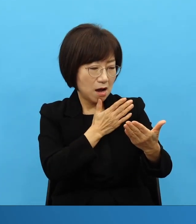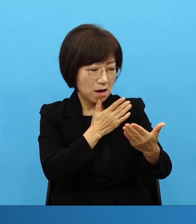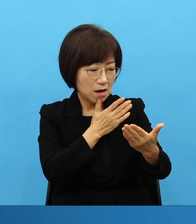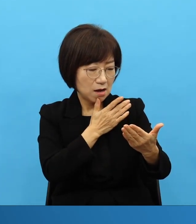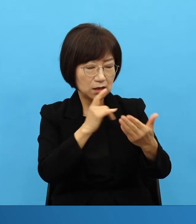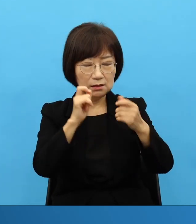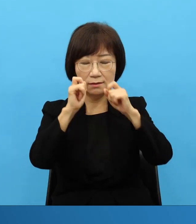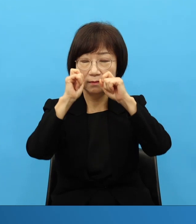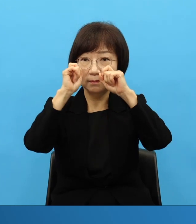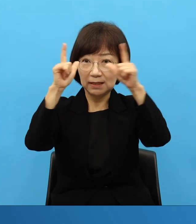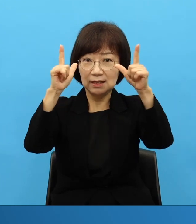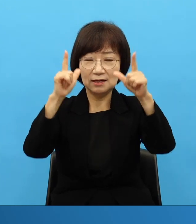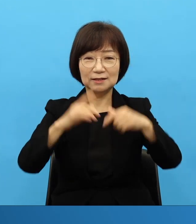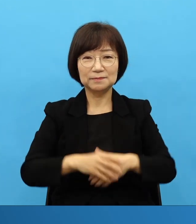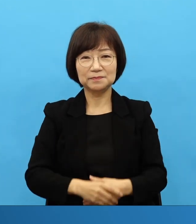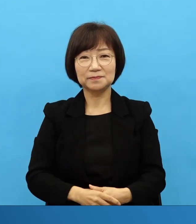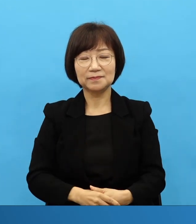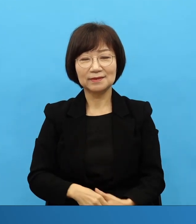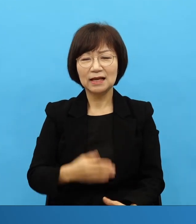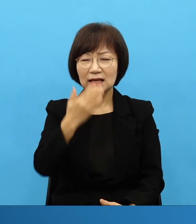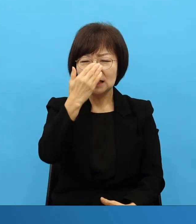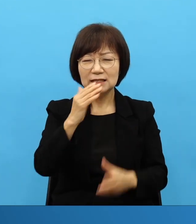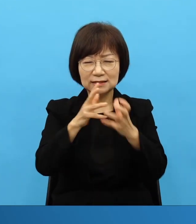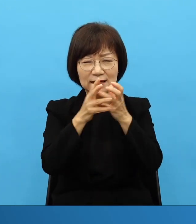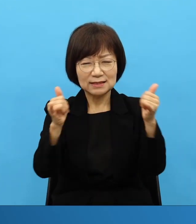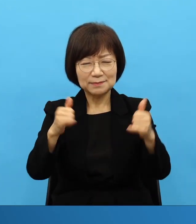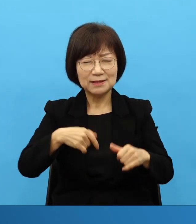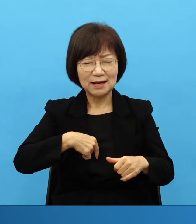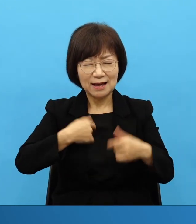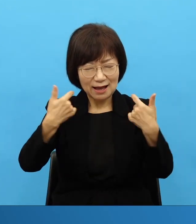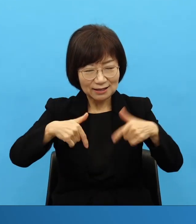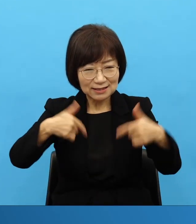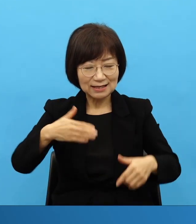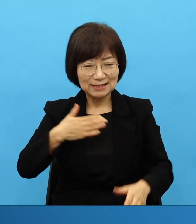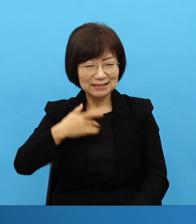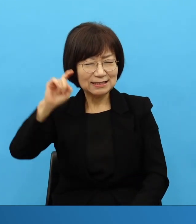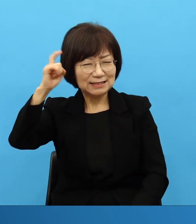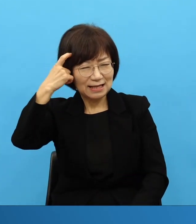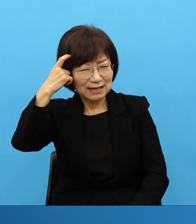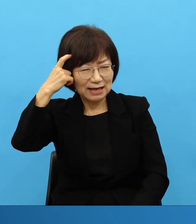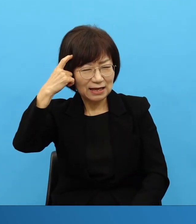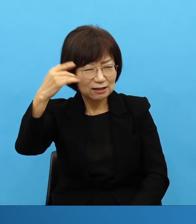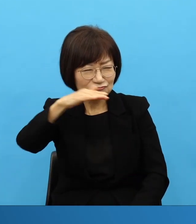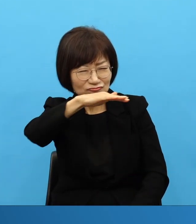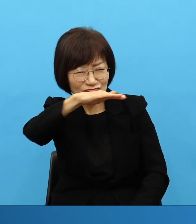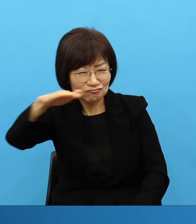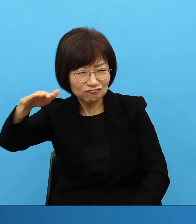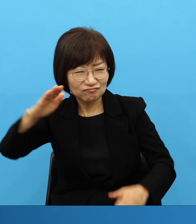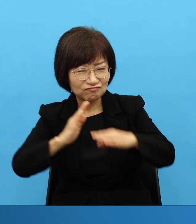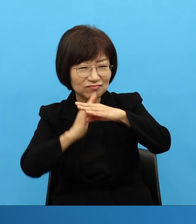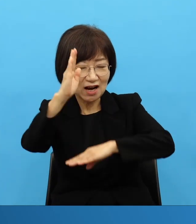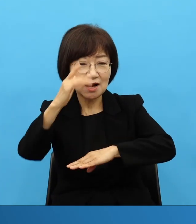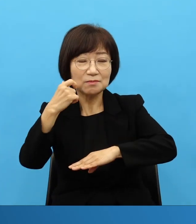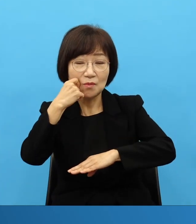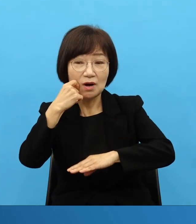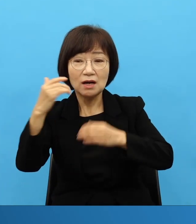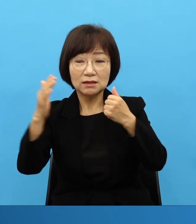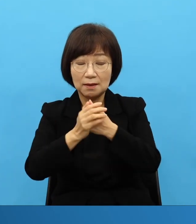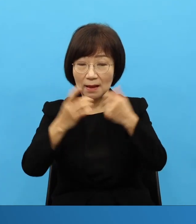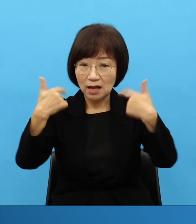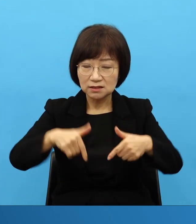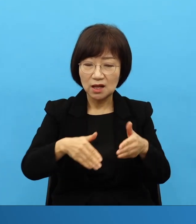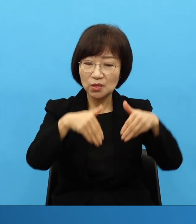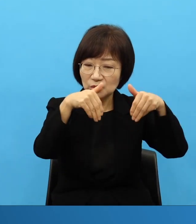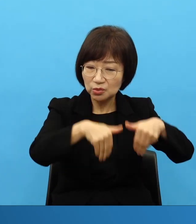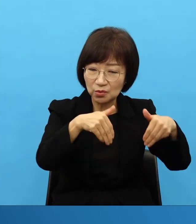못하니까 이스라엘 민족들이 노예로 포로로 소국되게 한 거예요. And because the Israelites were not able to overcome this barrier, they were taken as